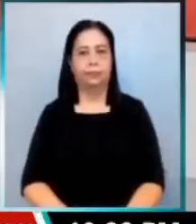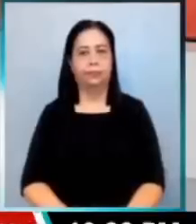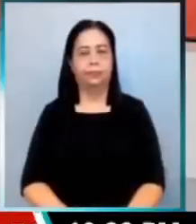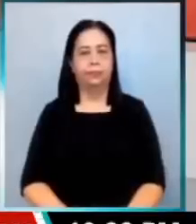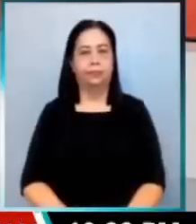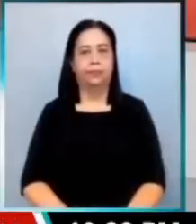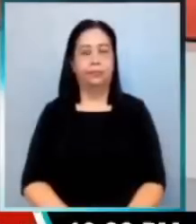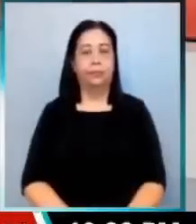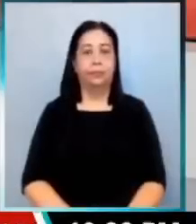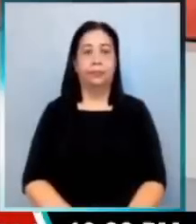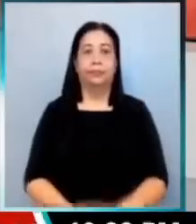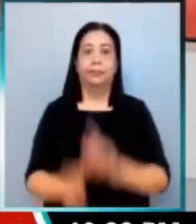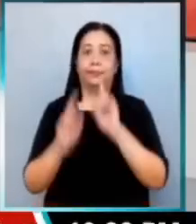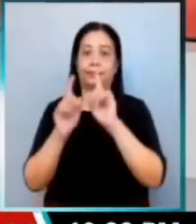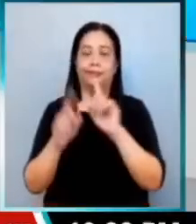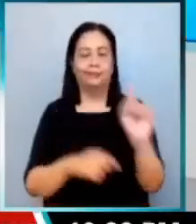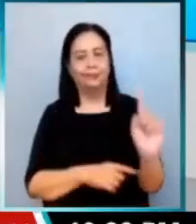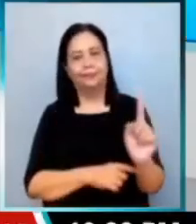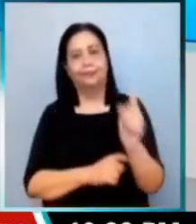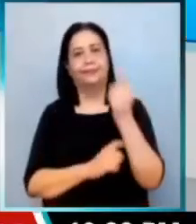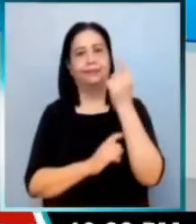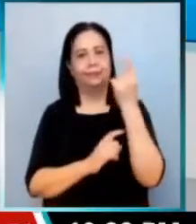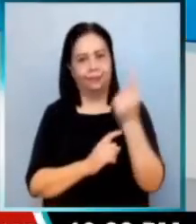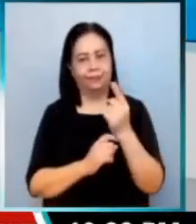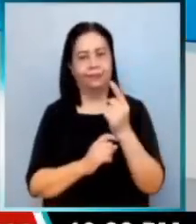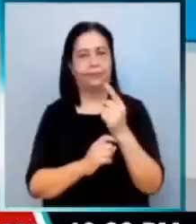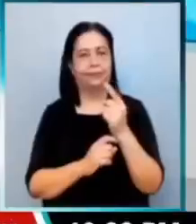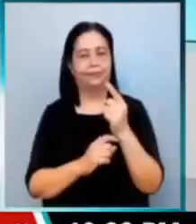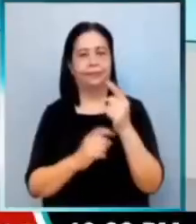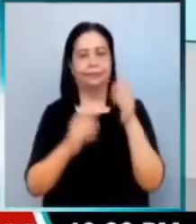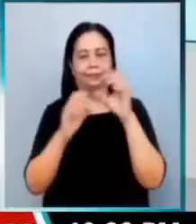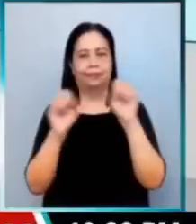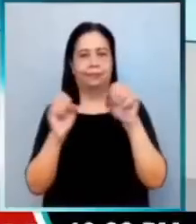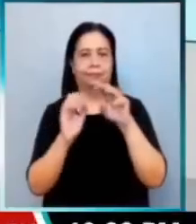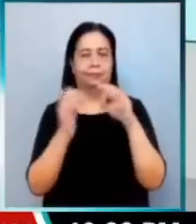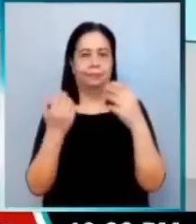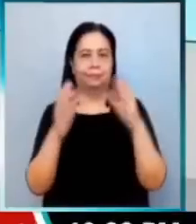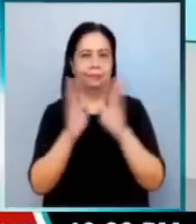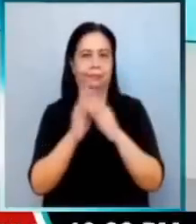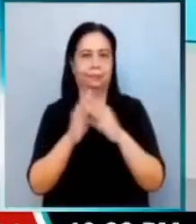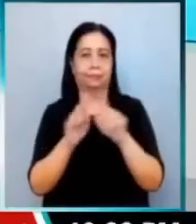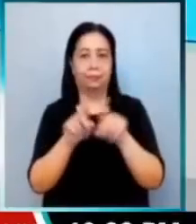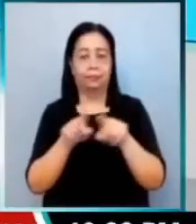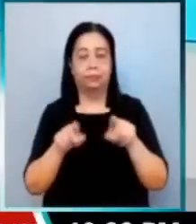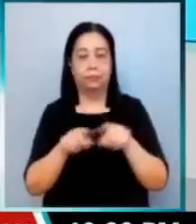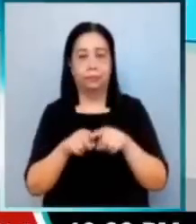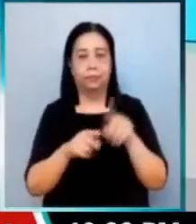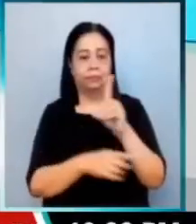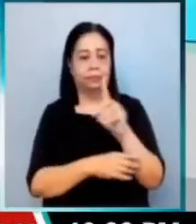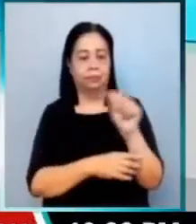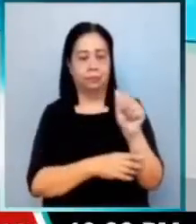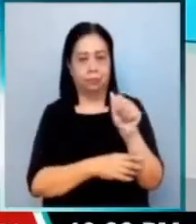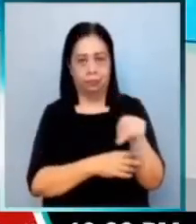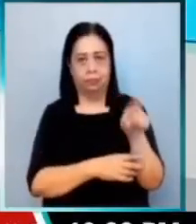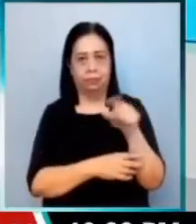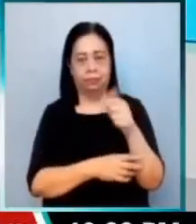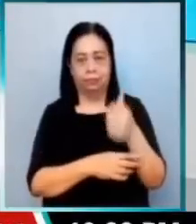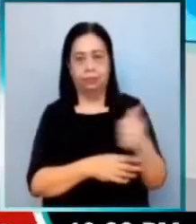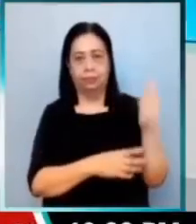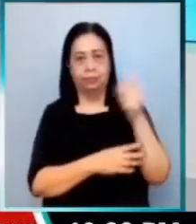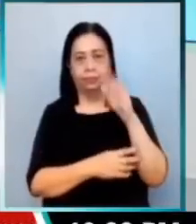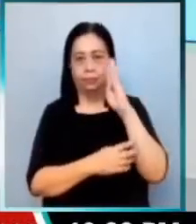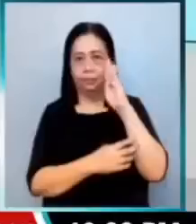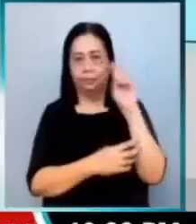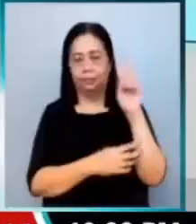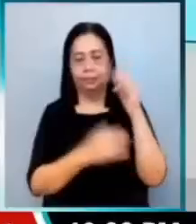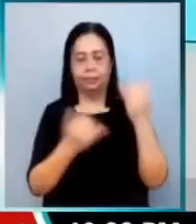Dumalo sa kanyang kauna-unang executive meeting bilang kalihim ng Department of Agriculture si Pangulong Bongbong Marcos ngayong